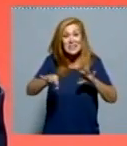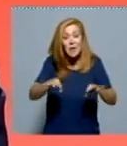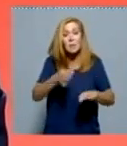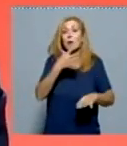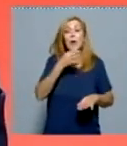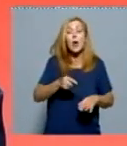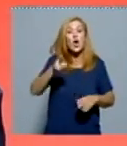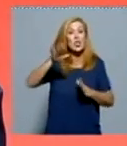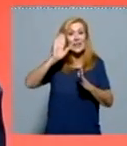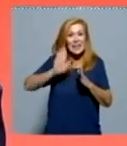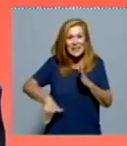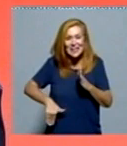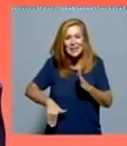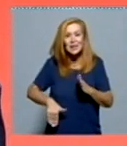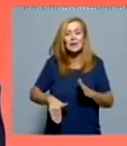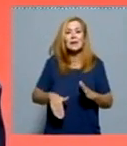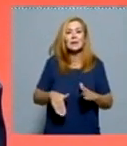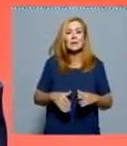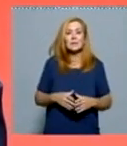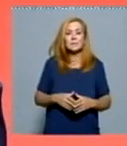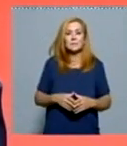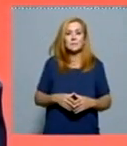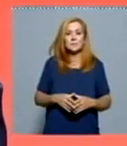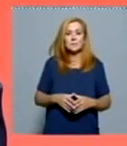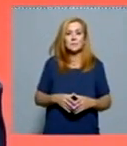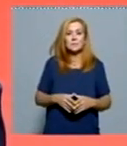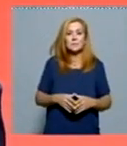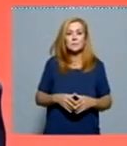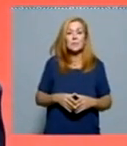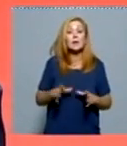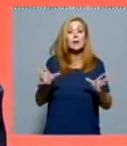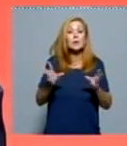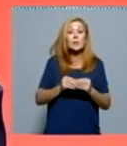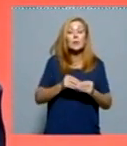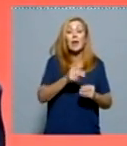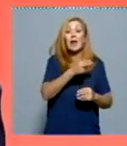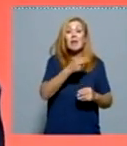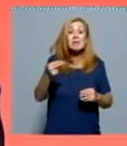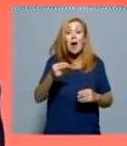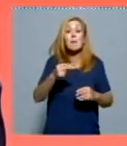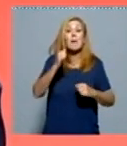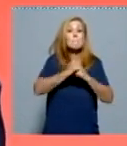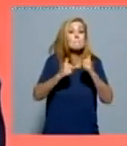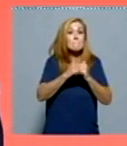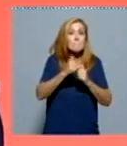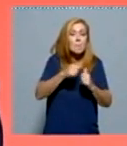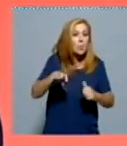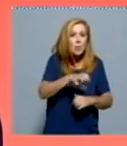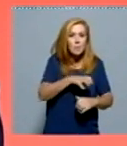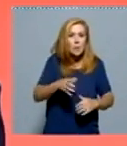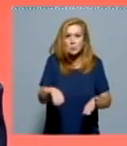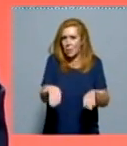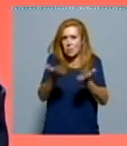Κρήτη, κύριε Σαχίνη, στον τομέα αυτό, στον τομέα των κρίσιμων υποδομών, είναι